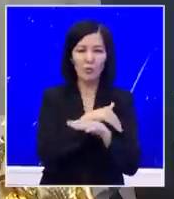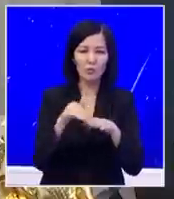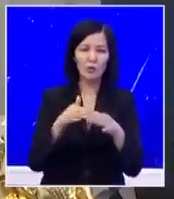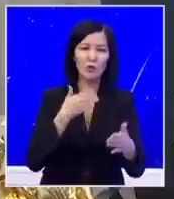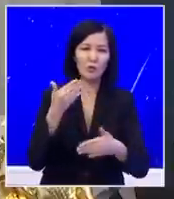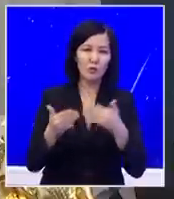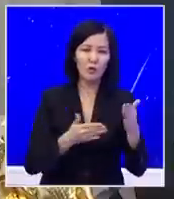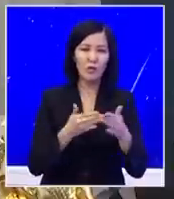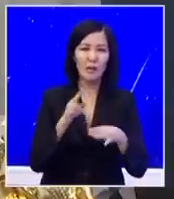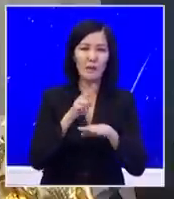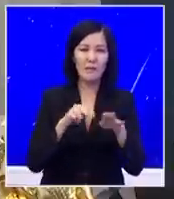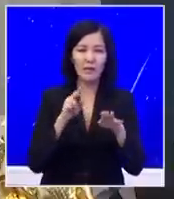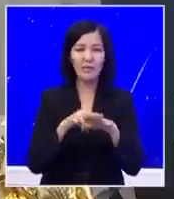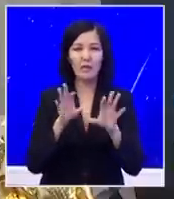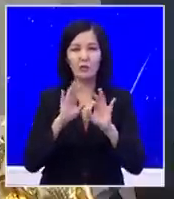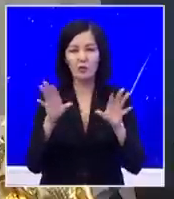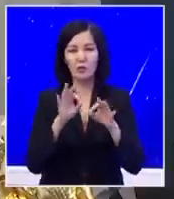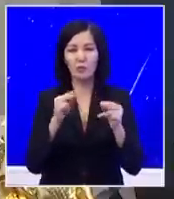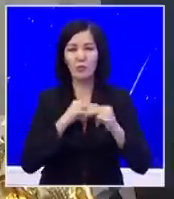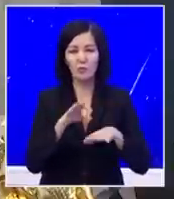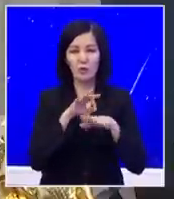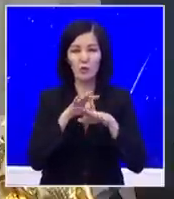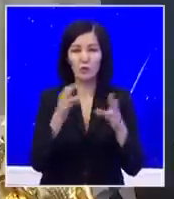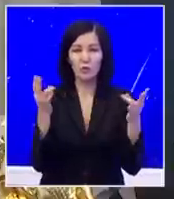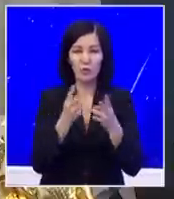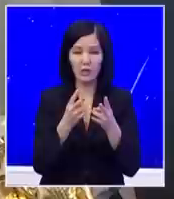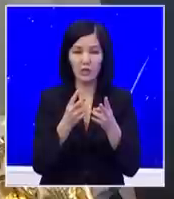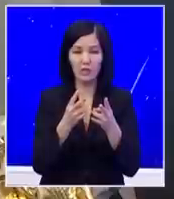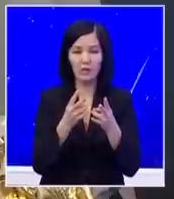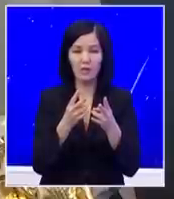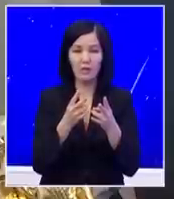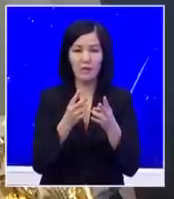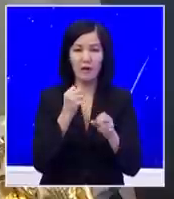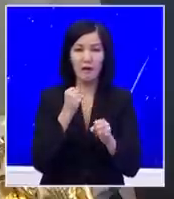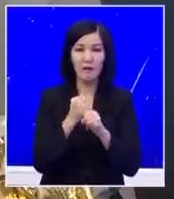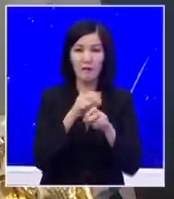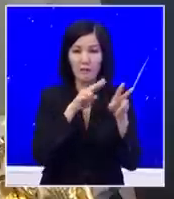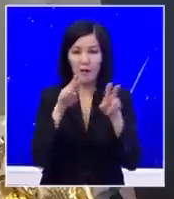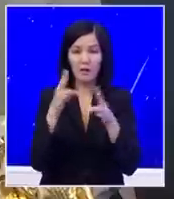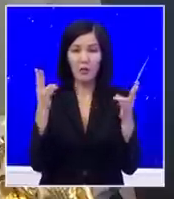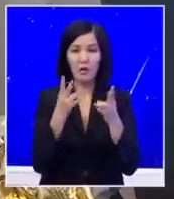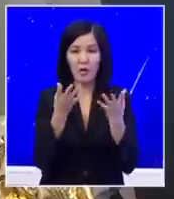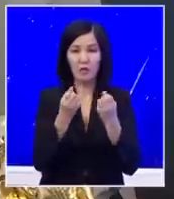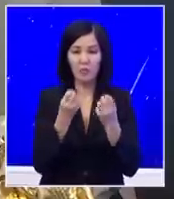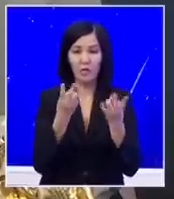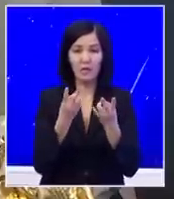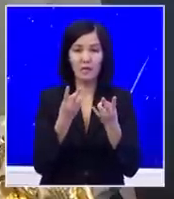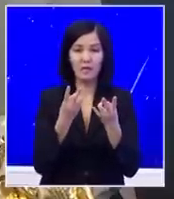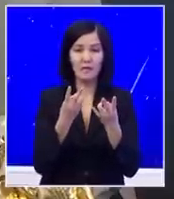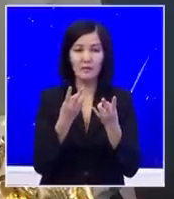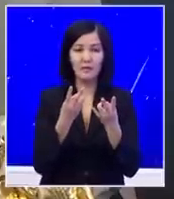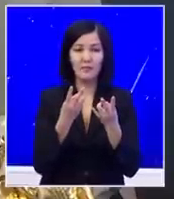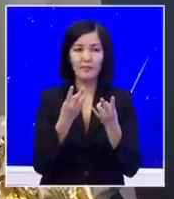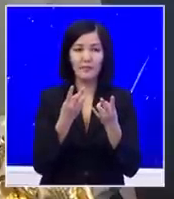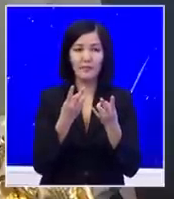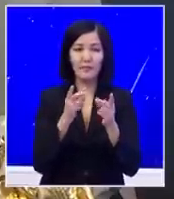болмаса полицейскийлардың түсініктемесімен жұмыстарын жүргізіп, жаңағы әлгі бір